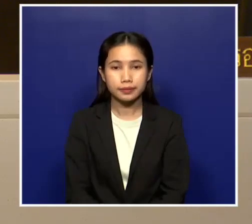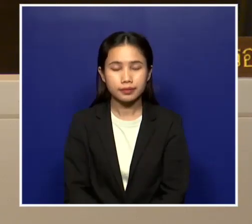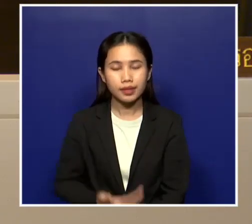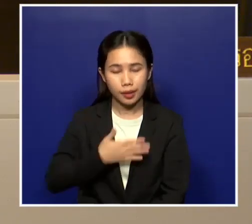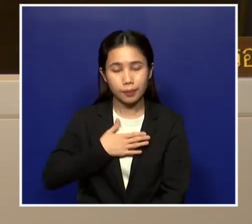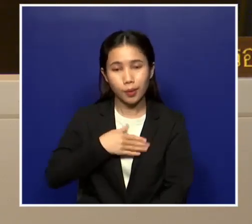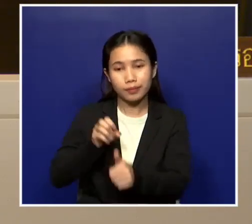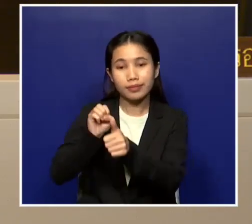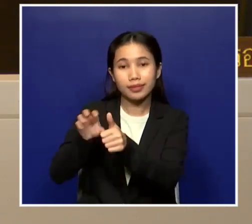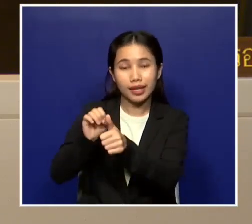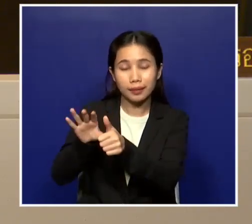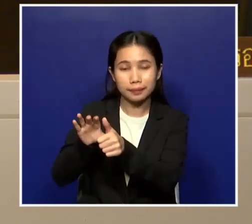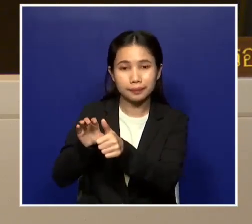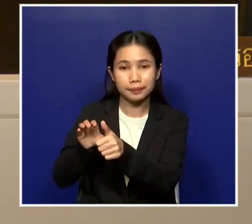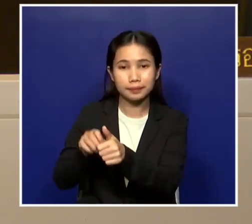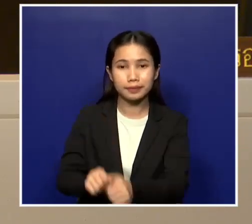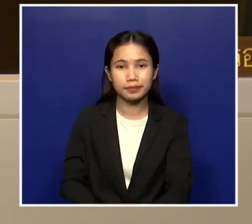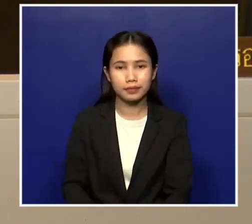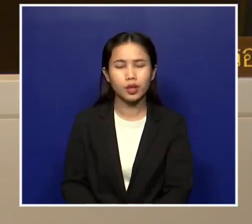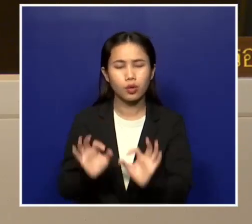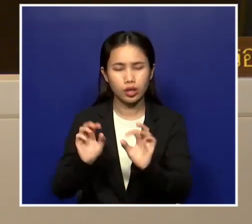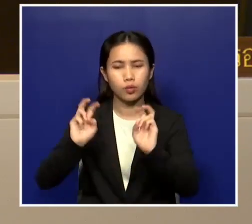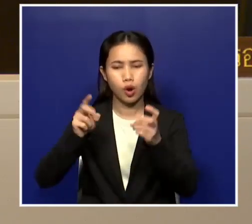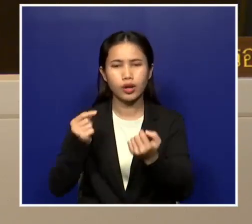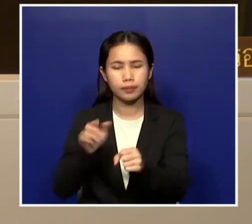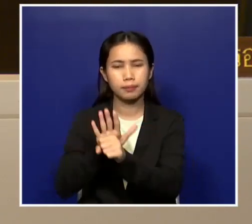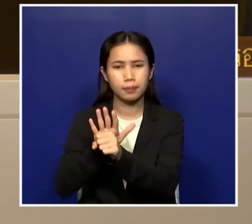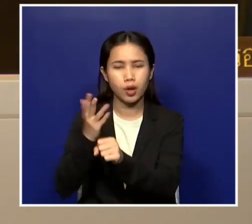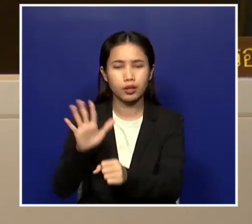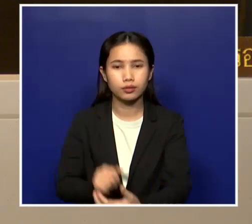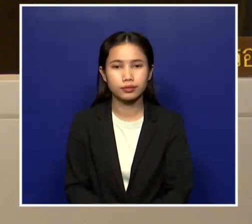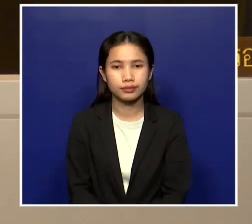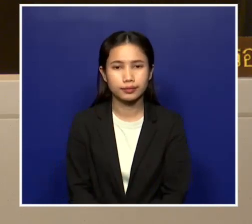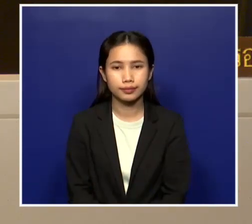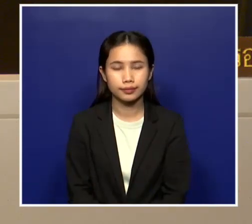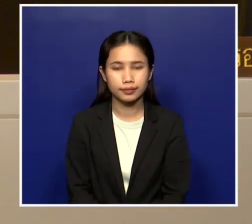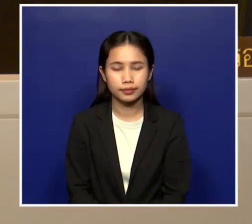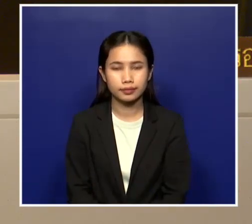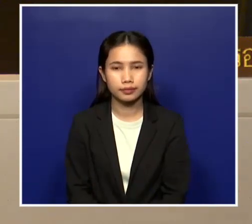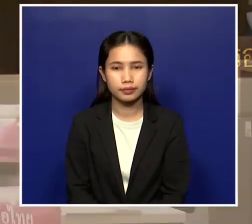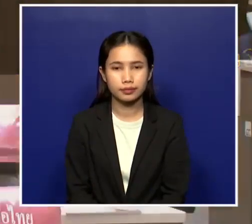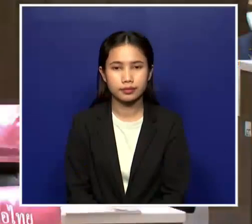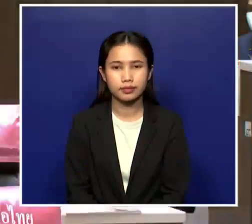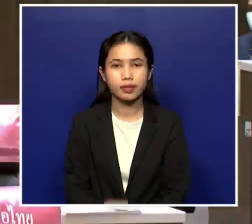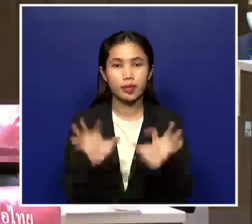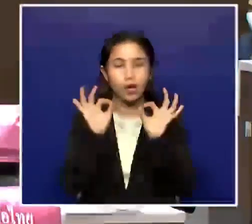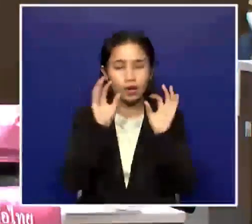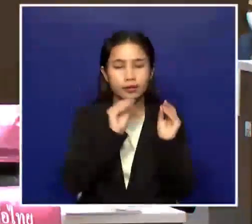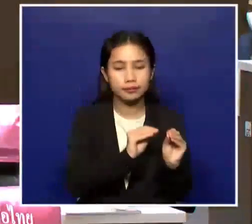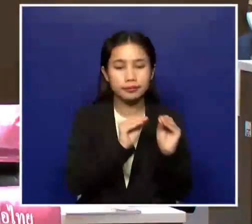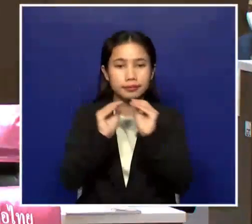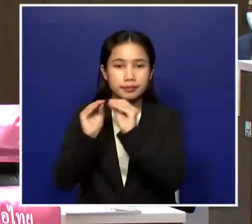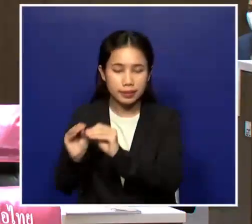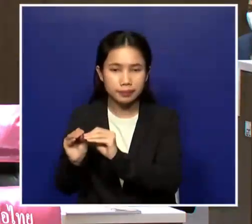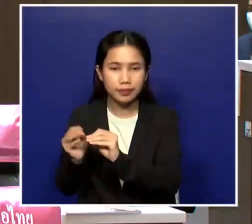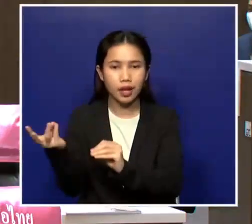ครับผมคิดว่าประเด็นนี้พอสมควรแล้วครับพอสมควรแล้วครับ เอาผมจะข้ามเร็วไปนิดนึงผมจะเคารพประธานนะที่